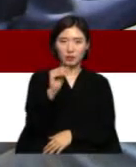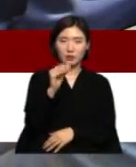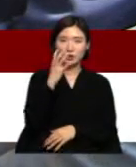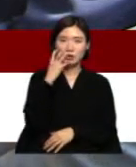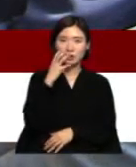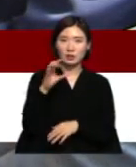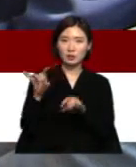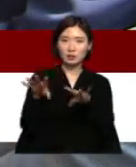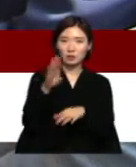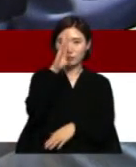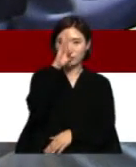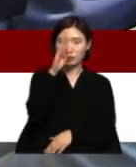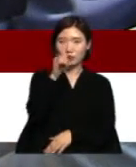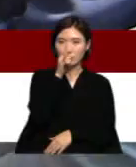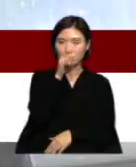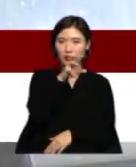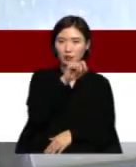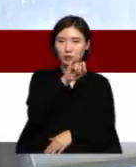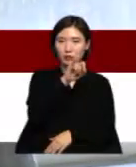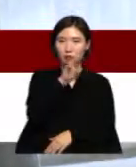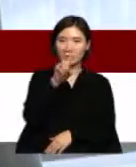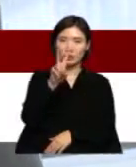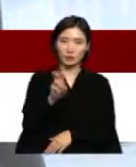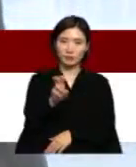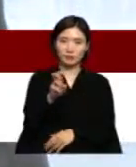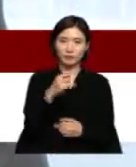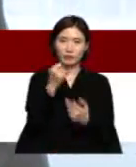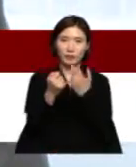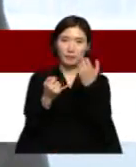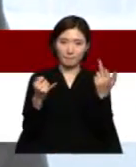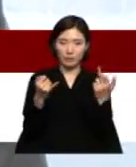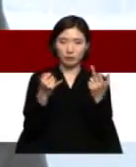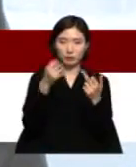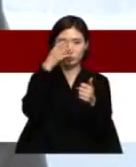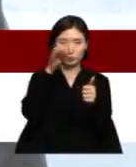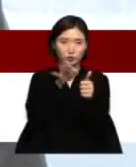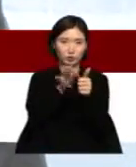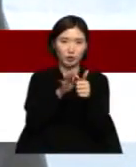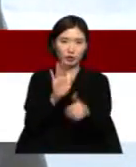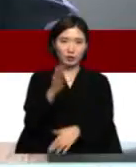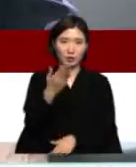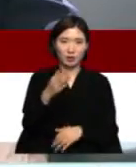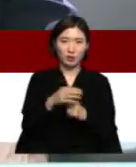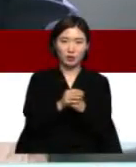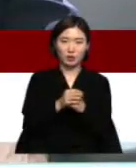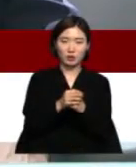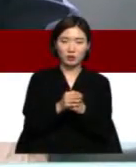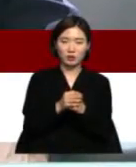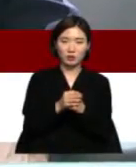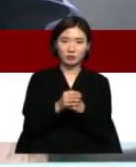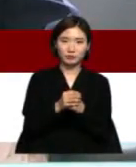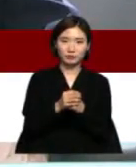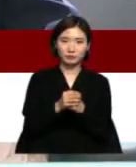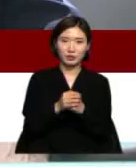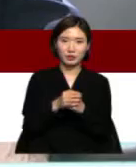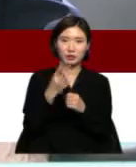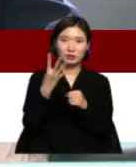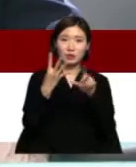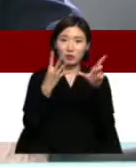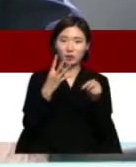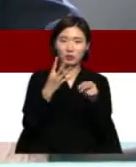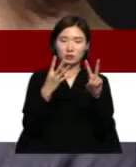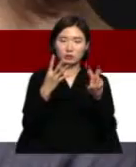희귀 신경성유증을 앓고 있는 임희원, 임희주 남매를 후원합니다. 압구정 로데오 상권 활성화 추진위원회는 지난